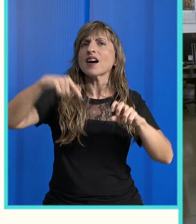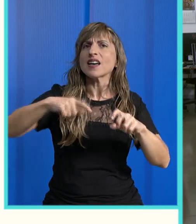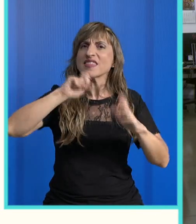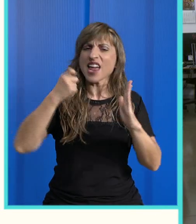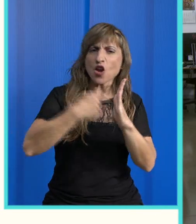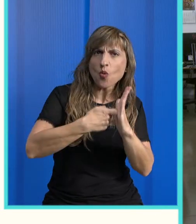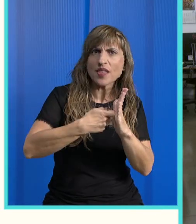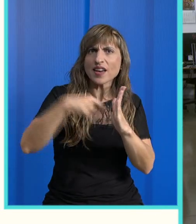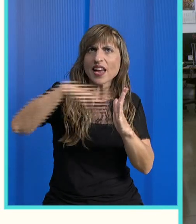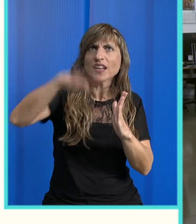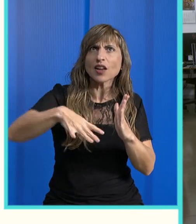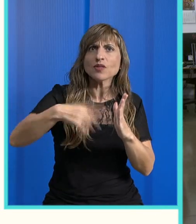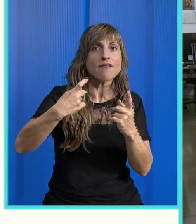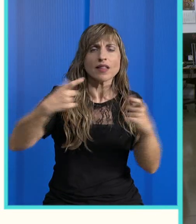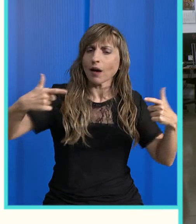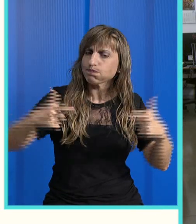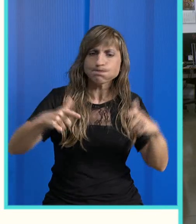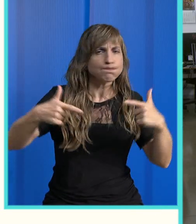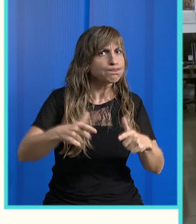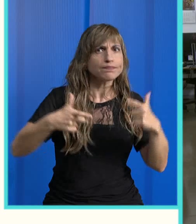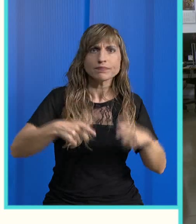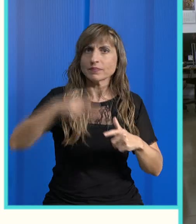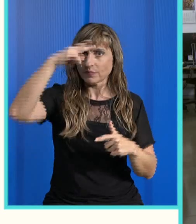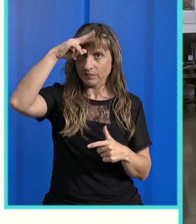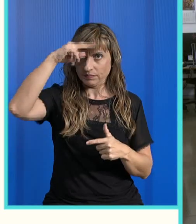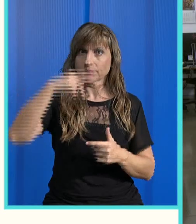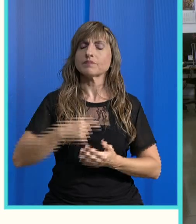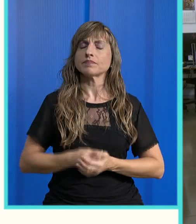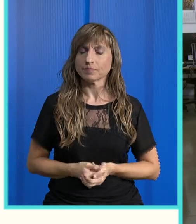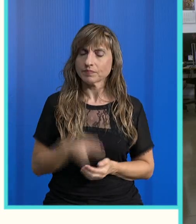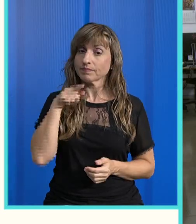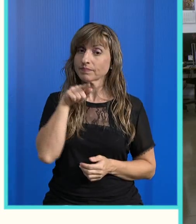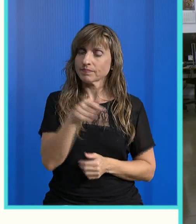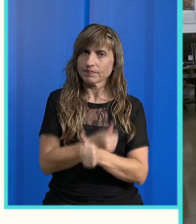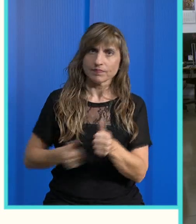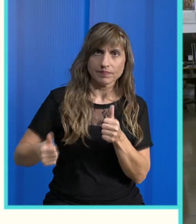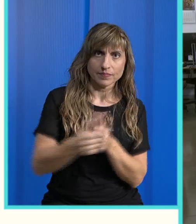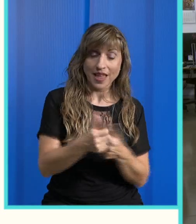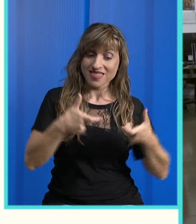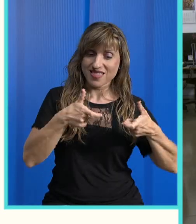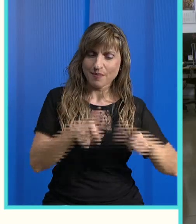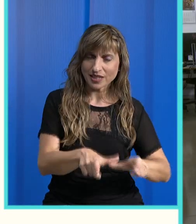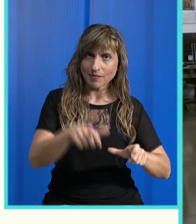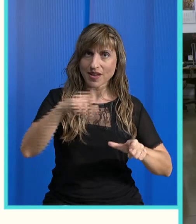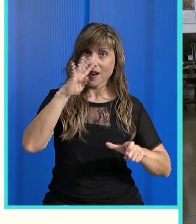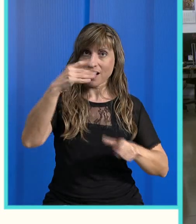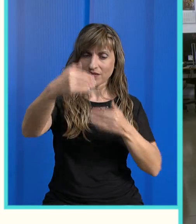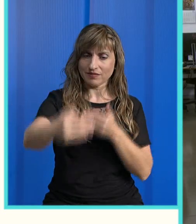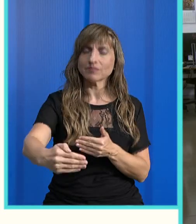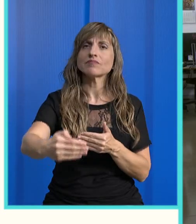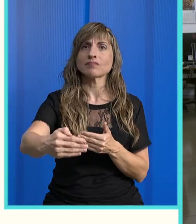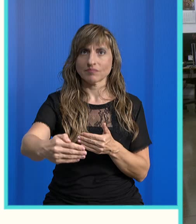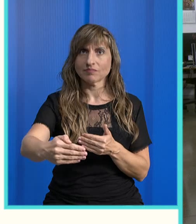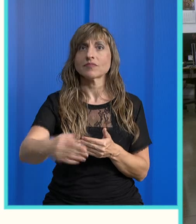mostra preocupada per algunes tipologies delictives. Aquesta és una de les prioritats del Departament per aquesta legislatura durant la qual